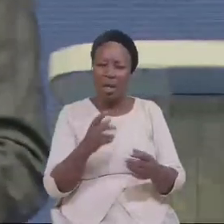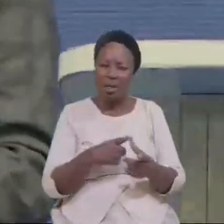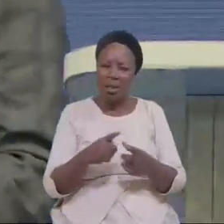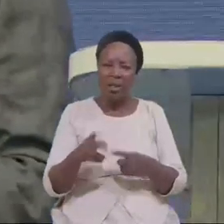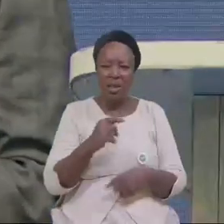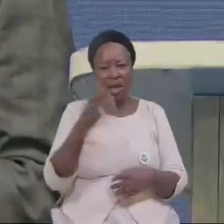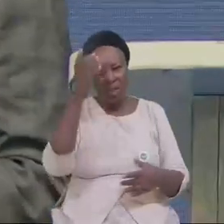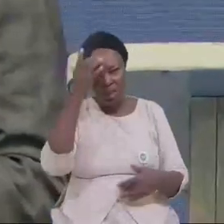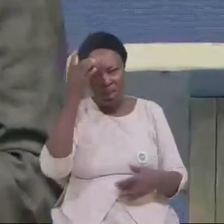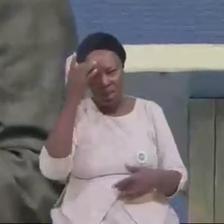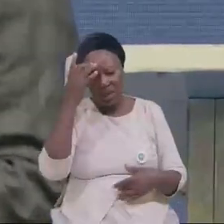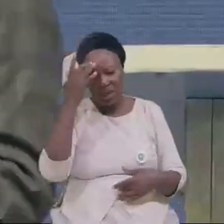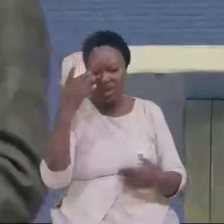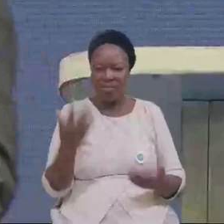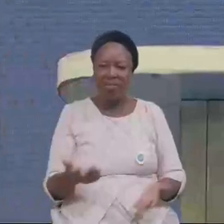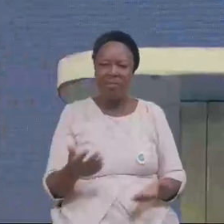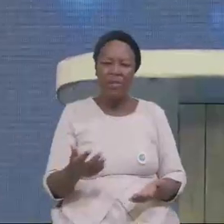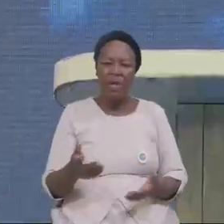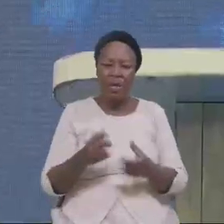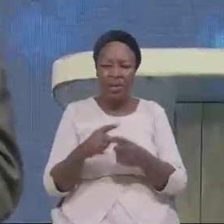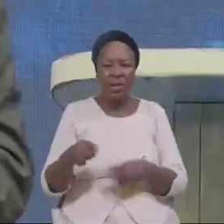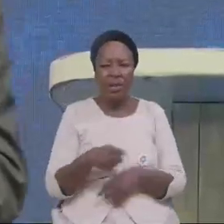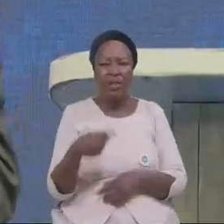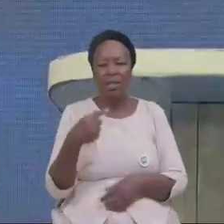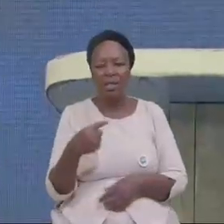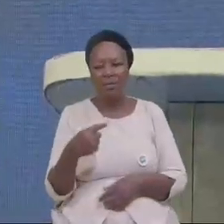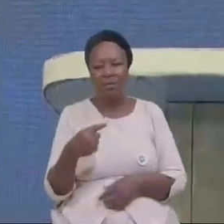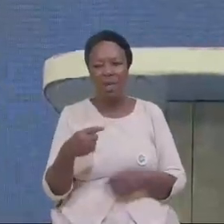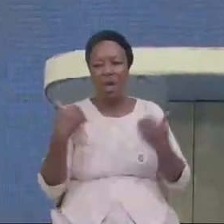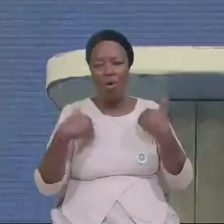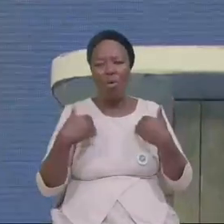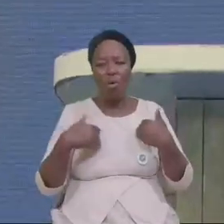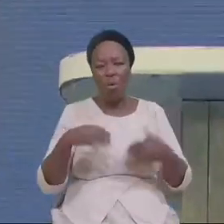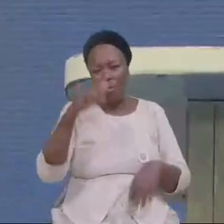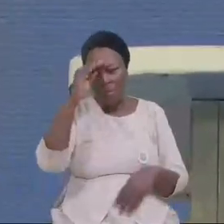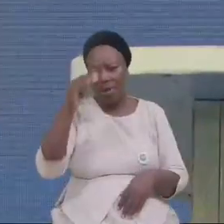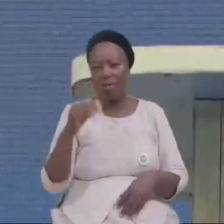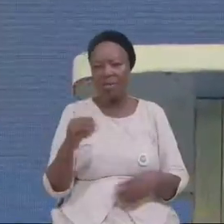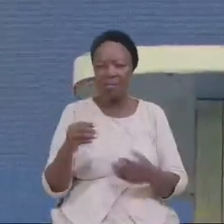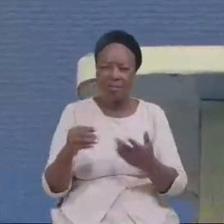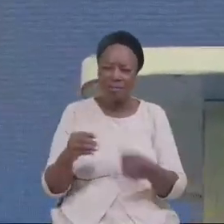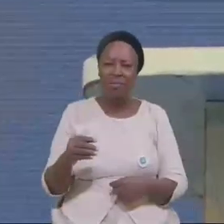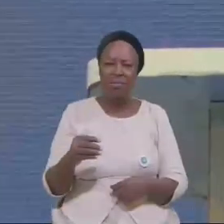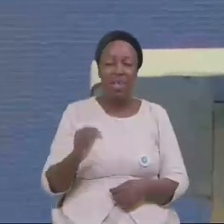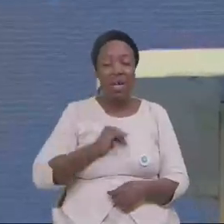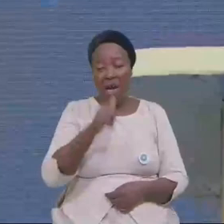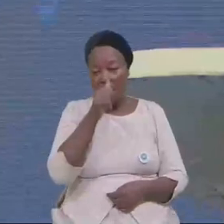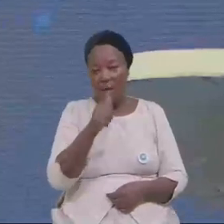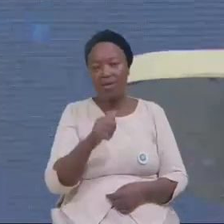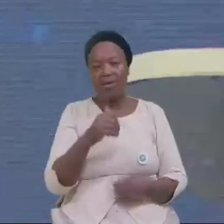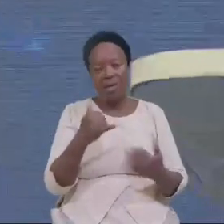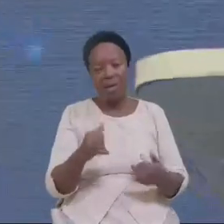et qui sont malades et ils disent au jeune homme qui prêche là-bas, j'ai 100 ans